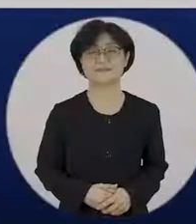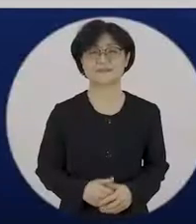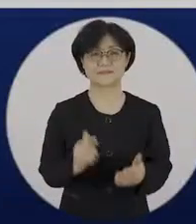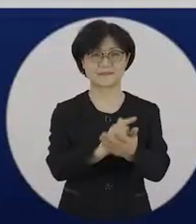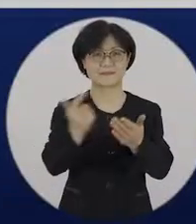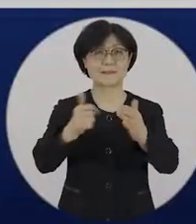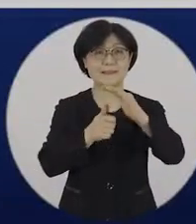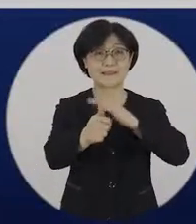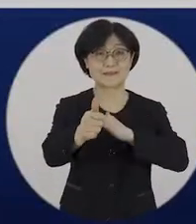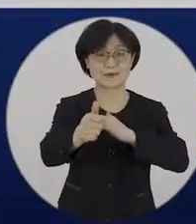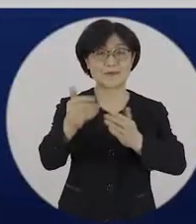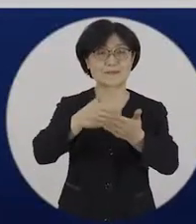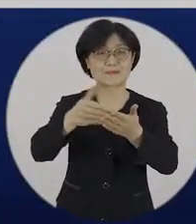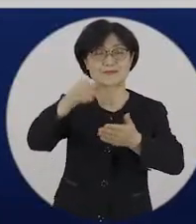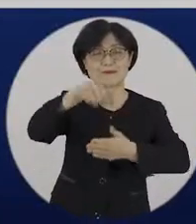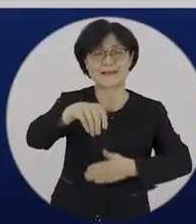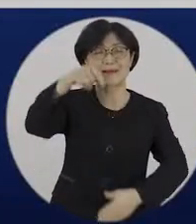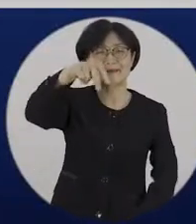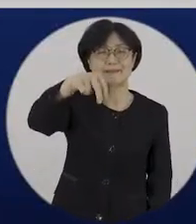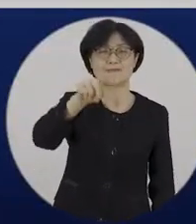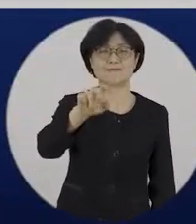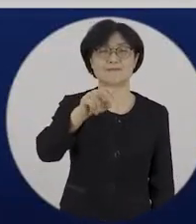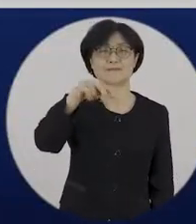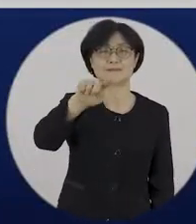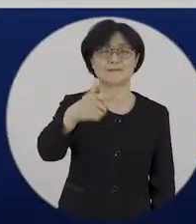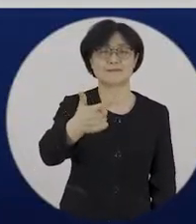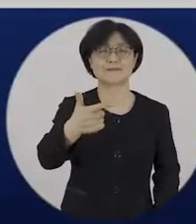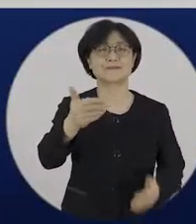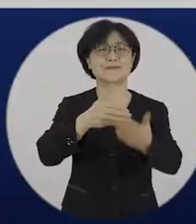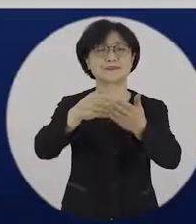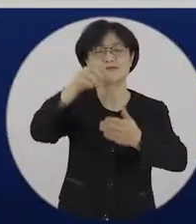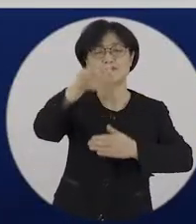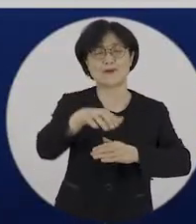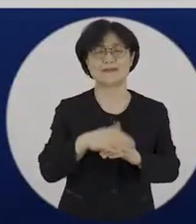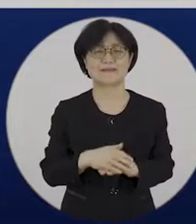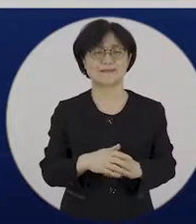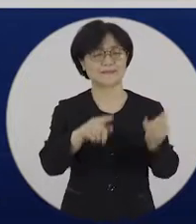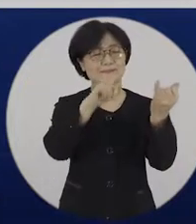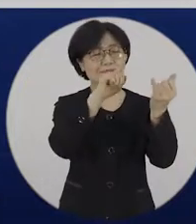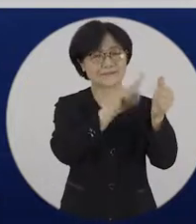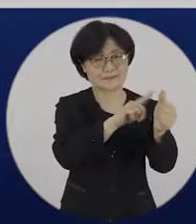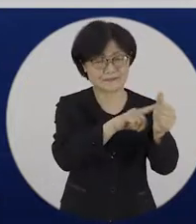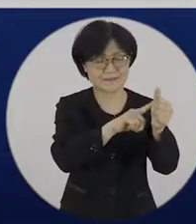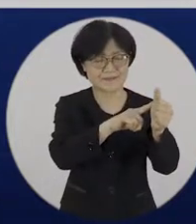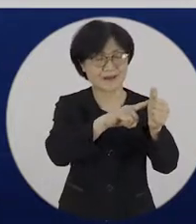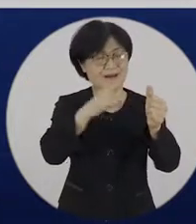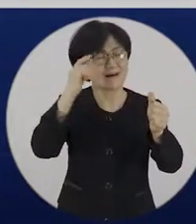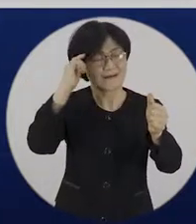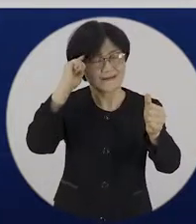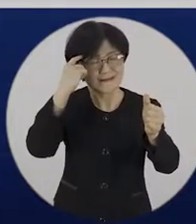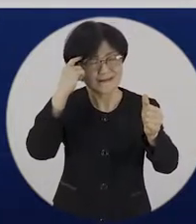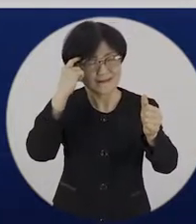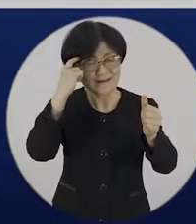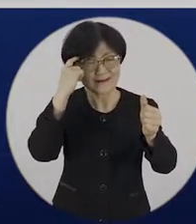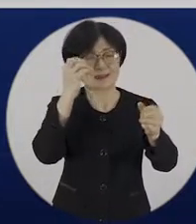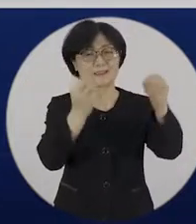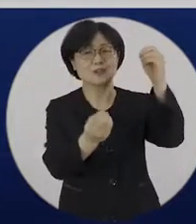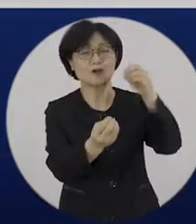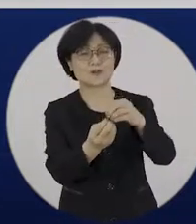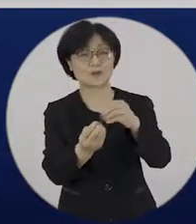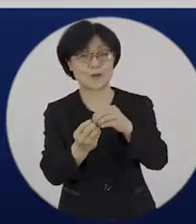강서구의 대표 미술관인 겸재 정선 미술관에서 겸재 정선의 화 오늘 조명하고 현대적으로 재해석해